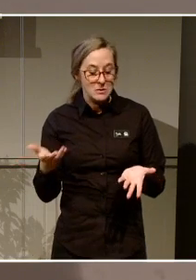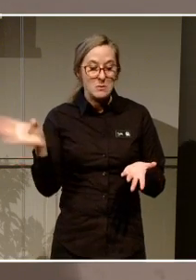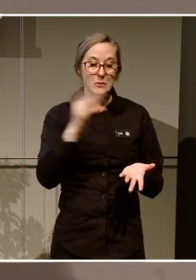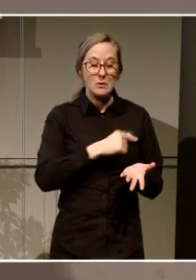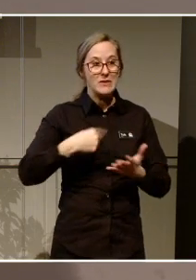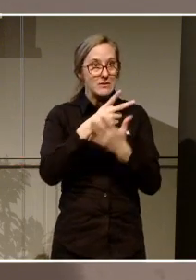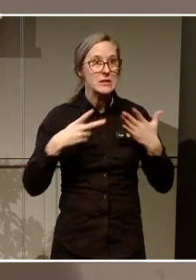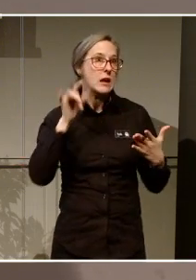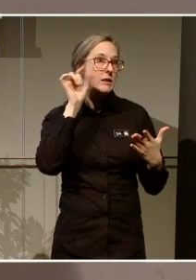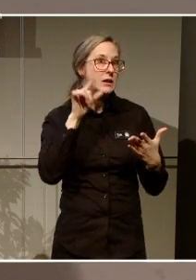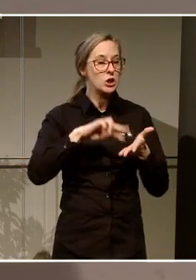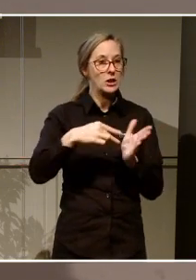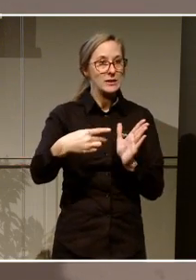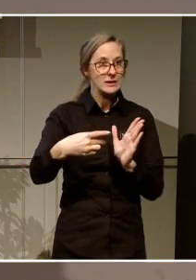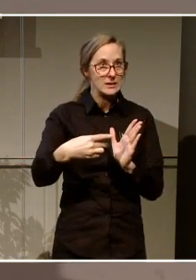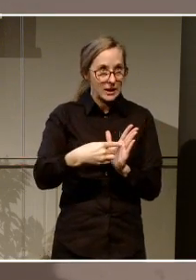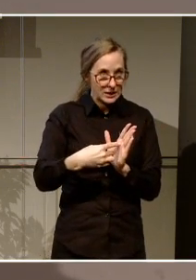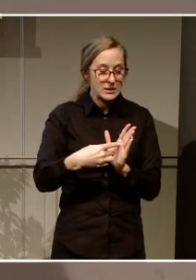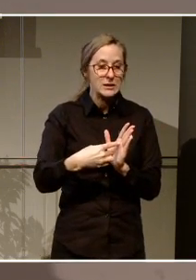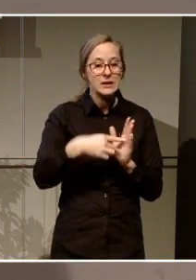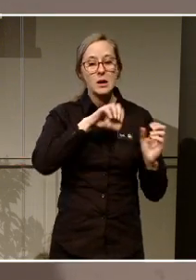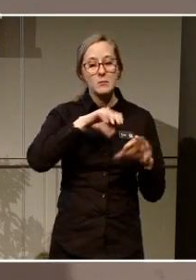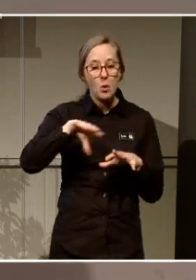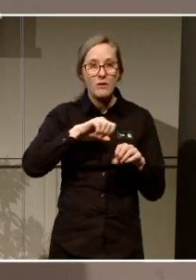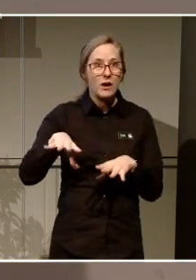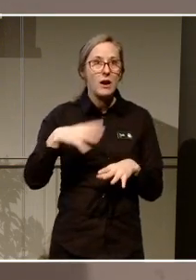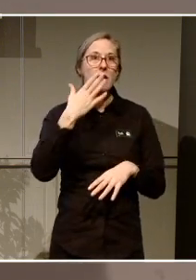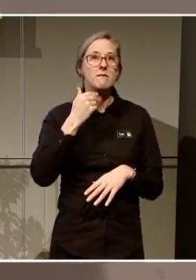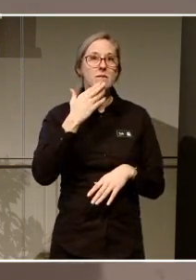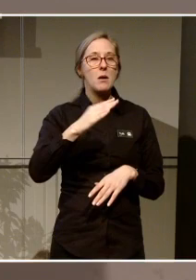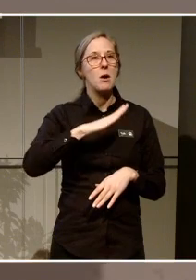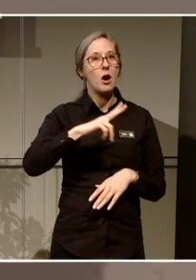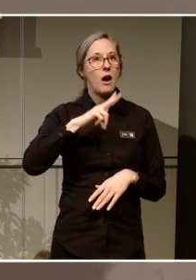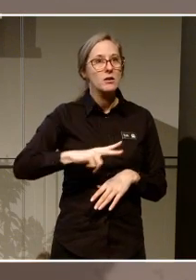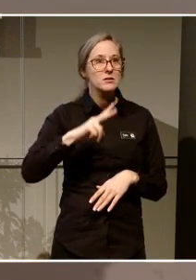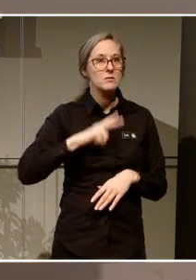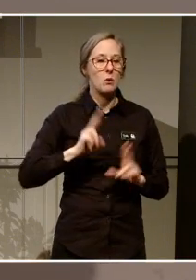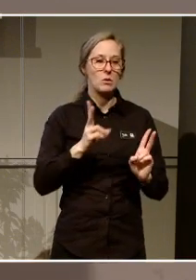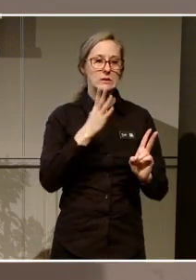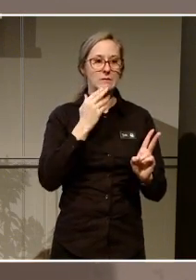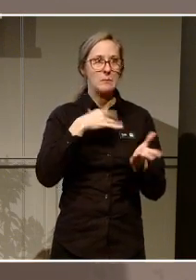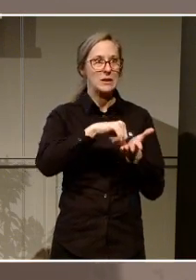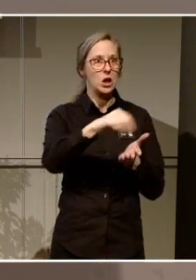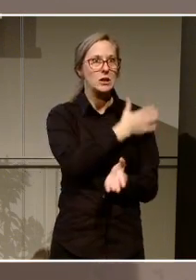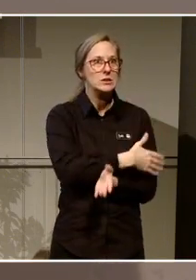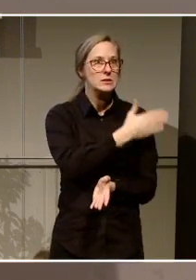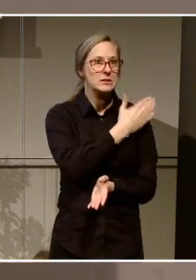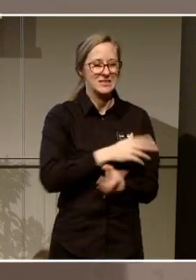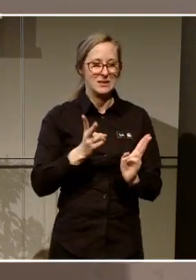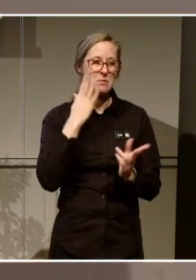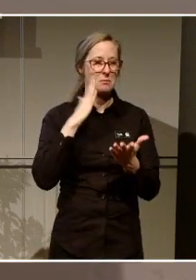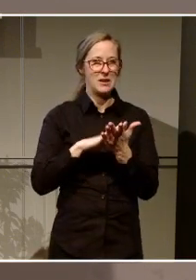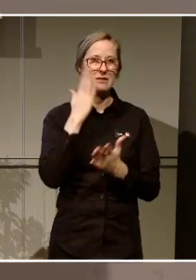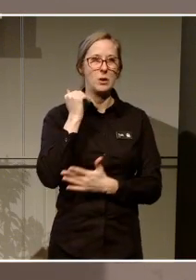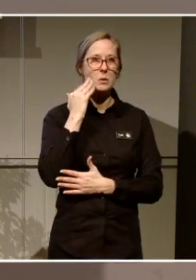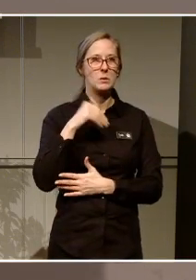teknik i väldigt hög grad leder till att vi förändrar vem som gör vad och vad som är betalda tjänster. Precis som den här bilden